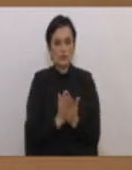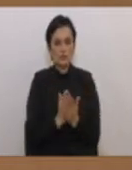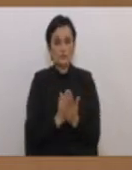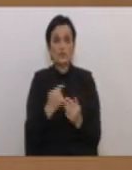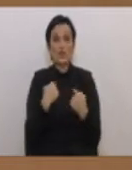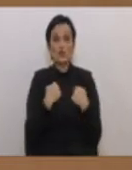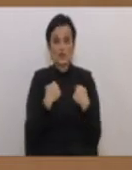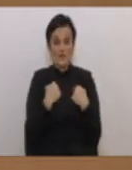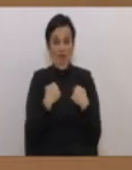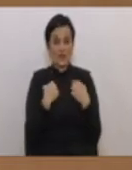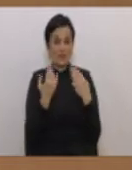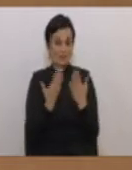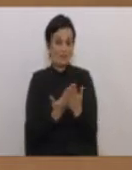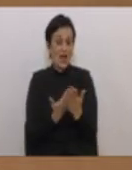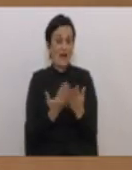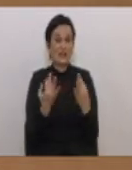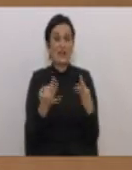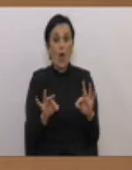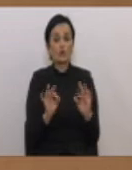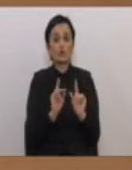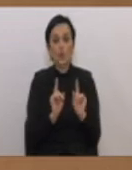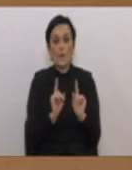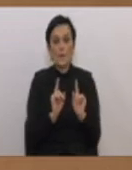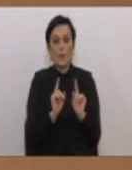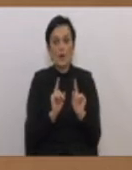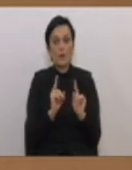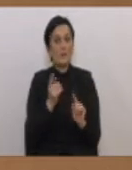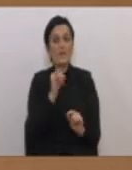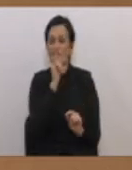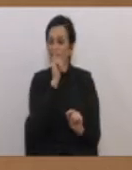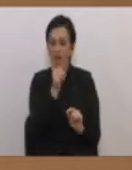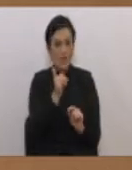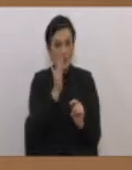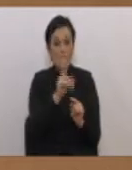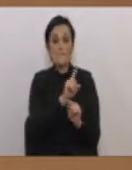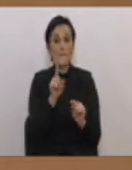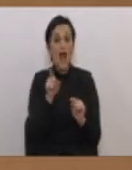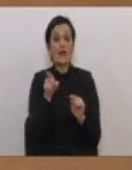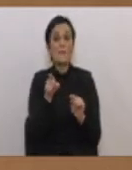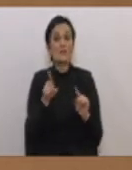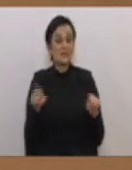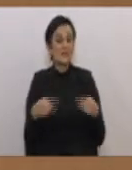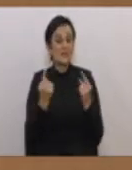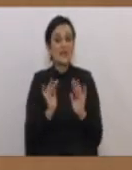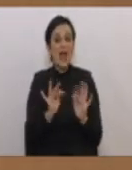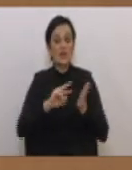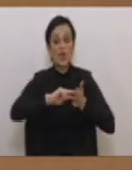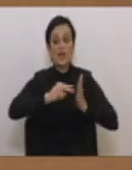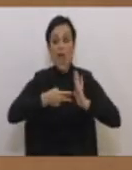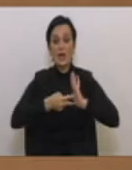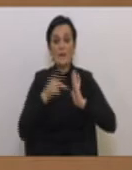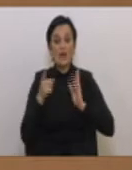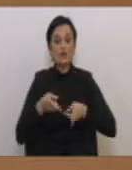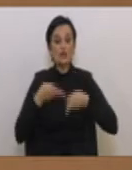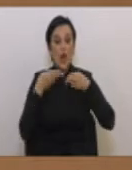ჩვენ რო დავუშვა თეორიულად ის, რომ რა თქმა უნდა ეს ვერ მოხდებოდა, მაგრამ მას რომ განეხორციელებინა ის გეგმა, რომლითაც ის